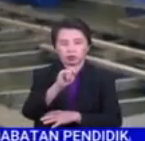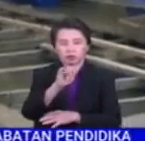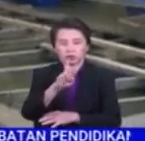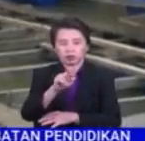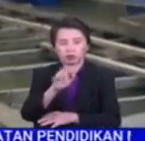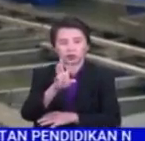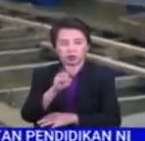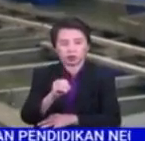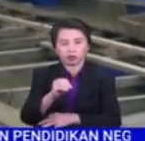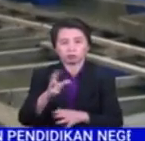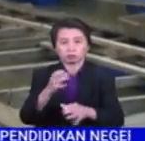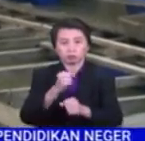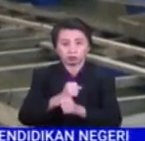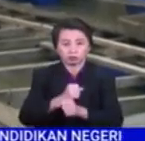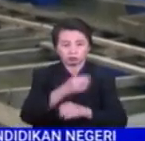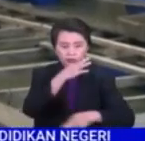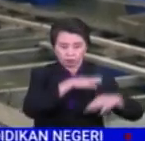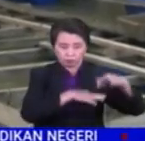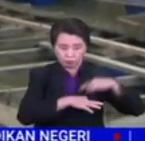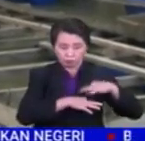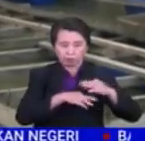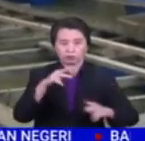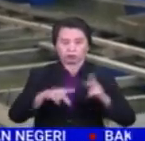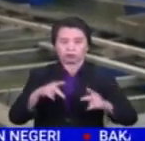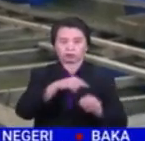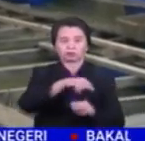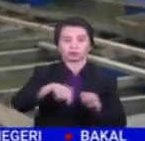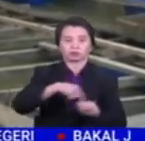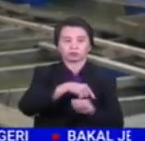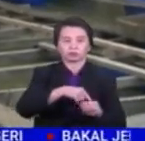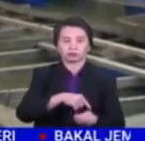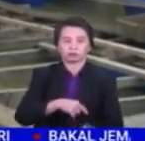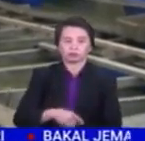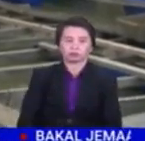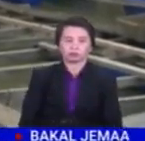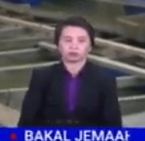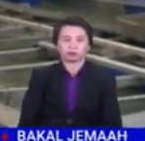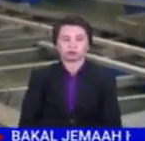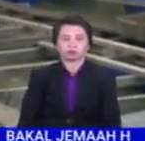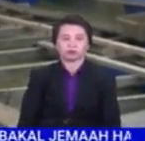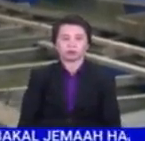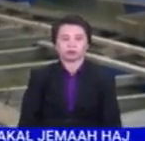mencana pendapatan penduduk sekitar. Nur Hidayah Anwar, RTM.